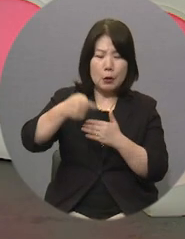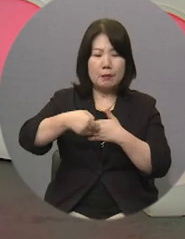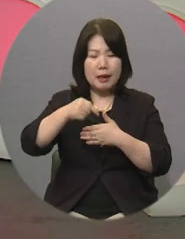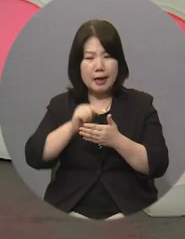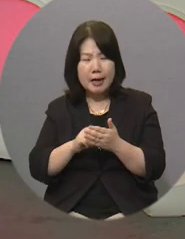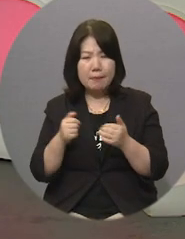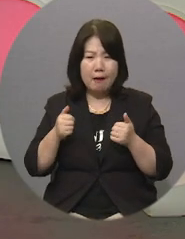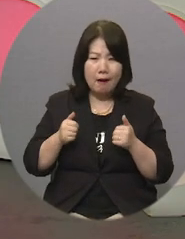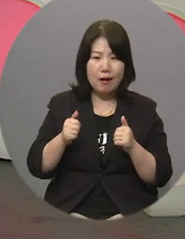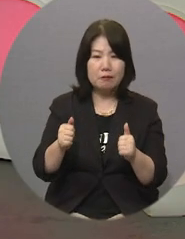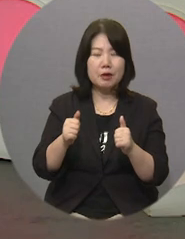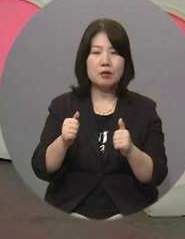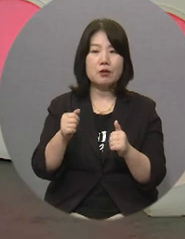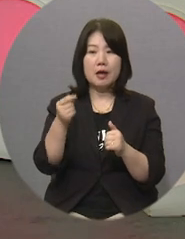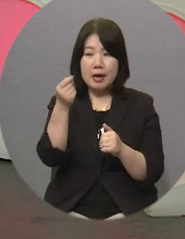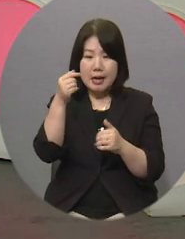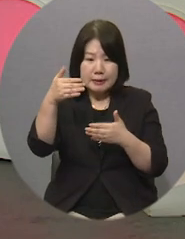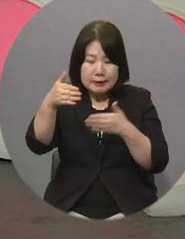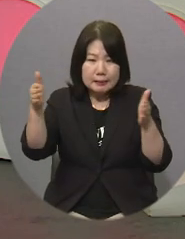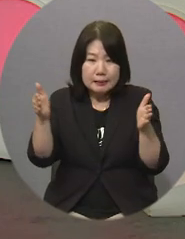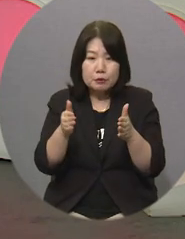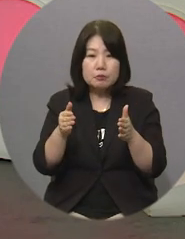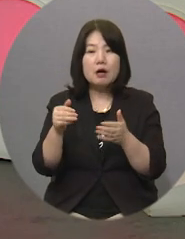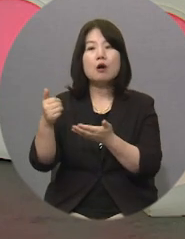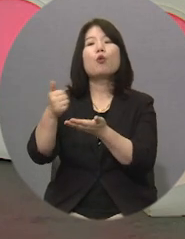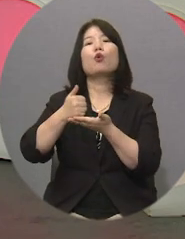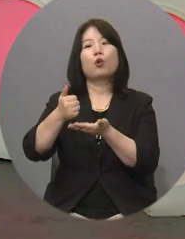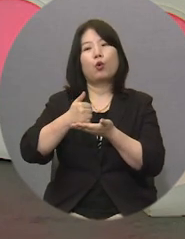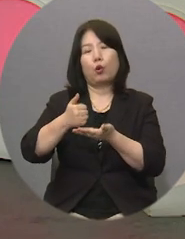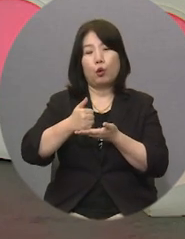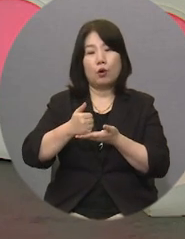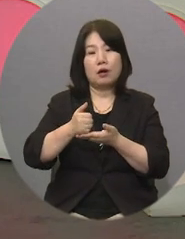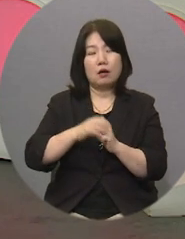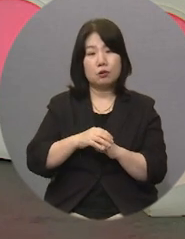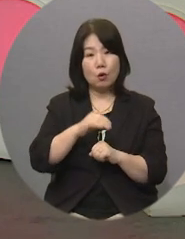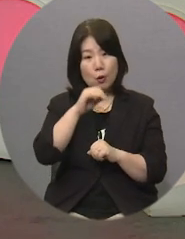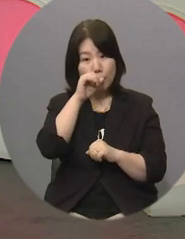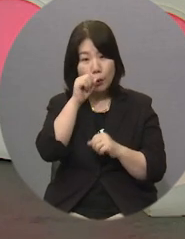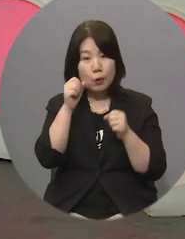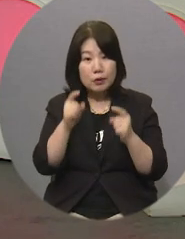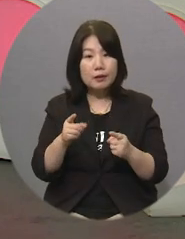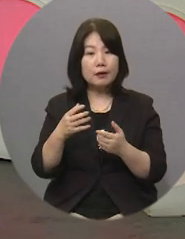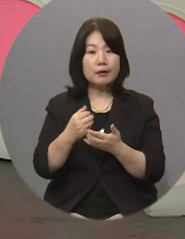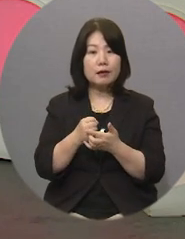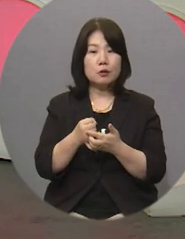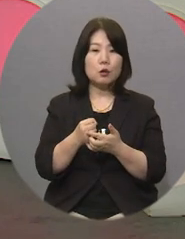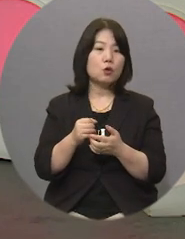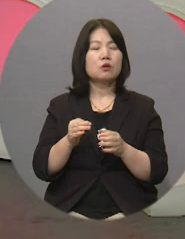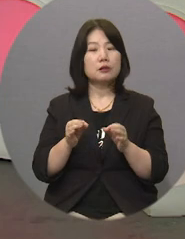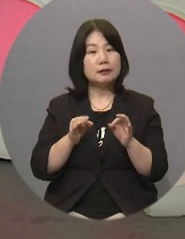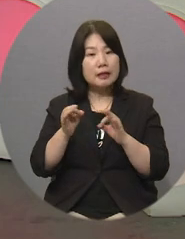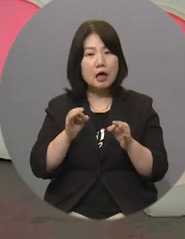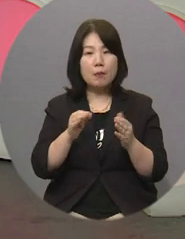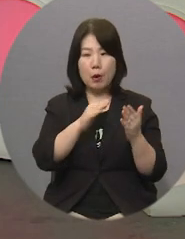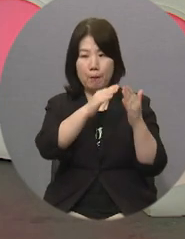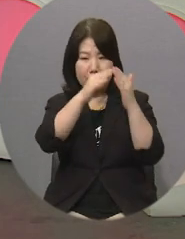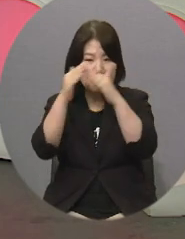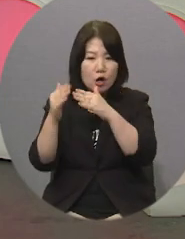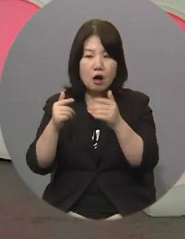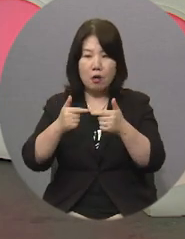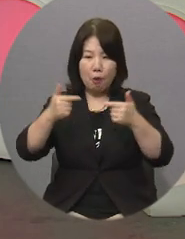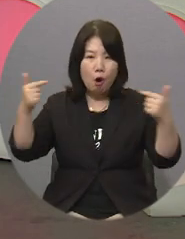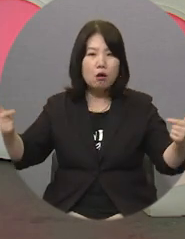덕분인지 작은 가게임에도 단골들이 생겼고, 좋은 기회도 얻어 가게를 이전까지